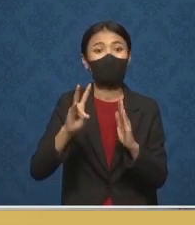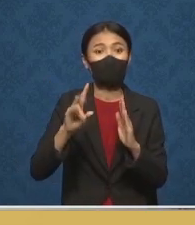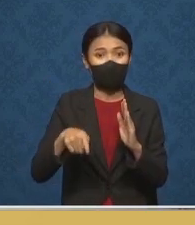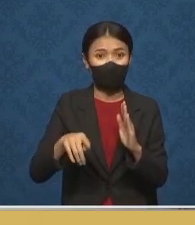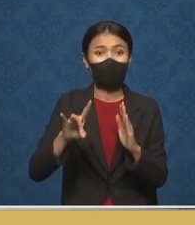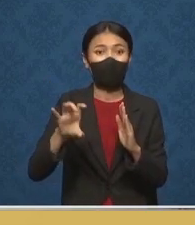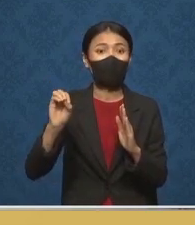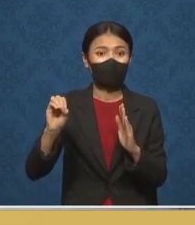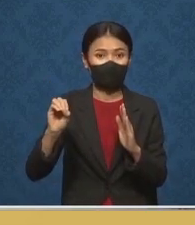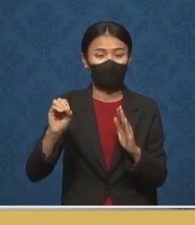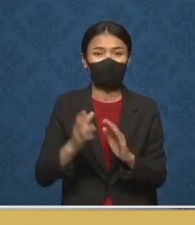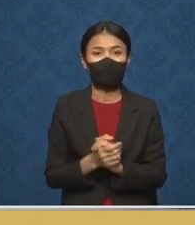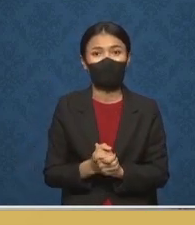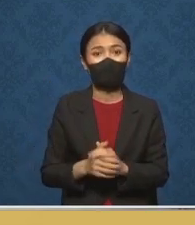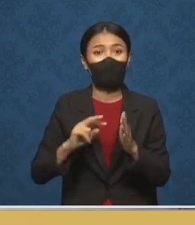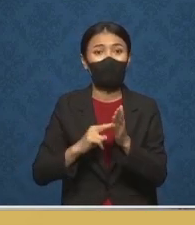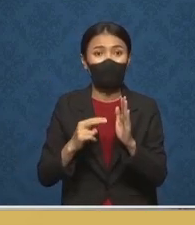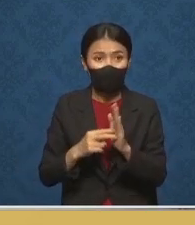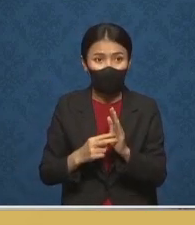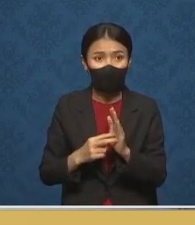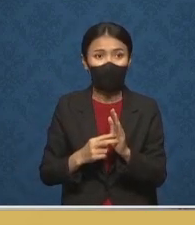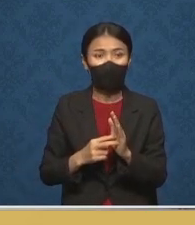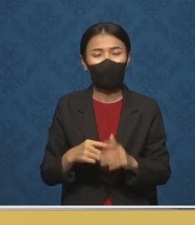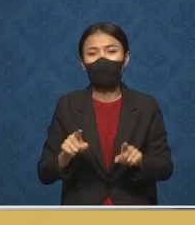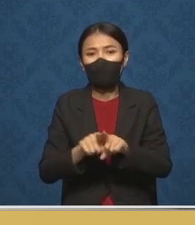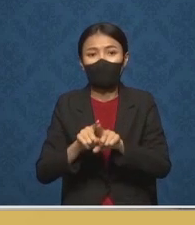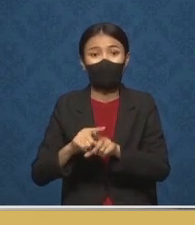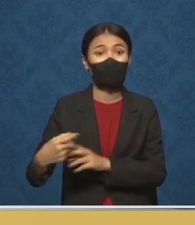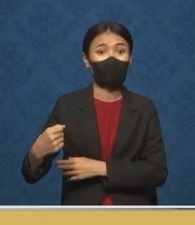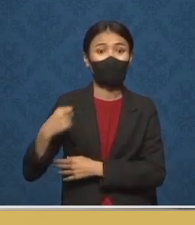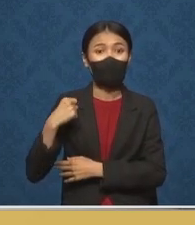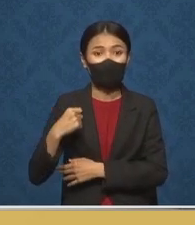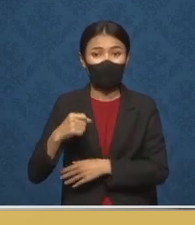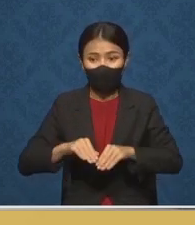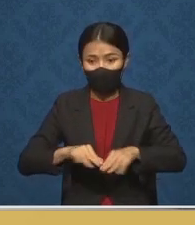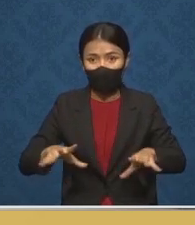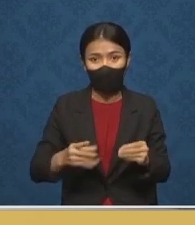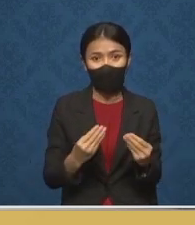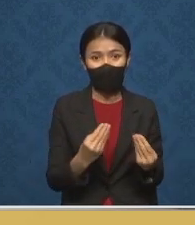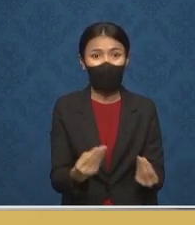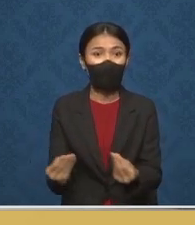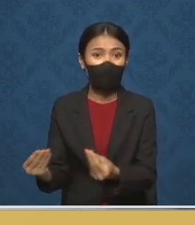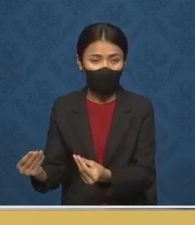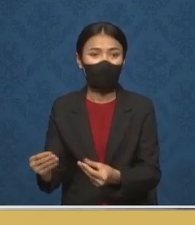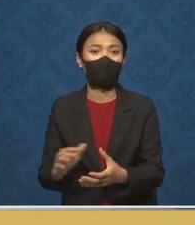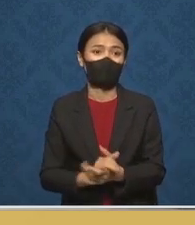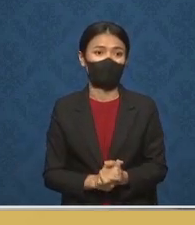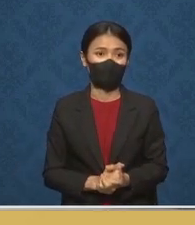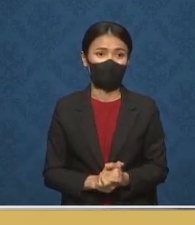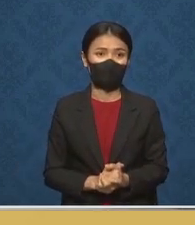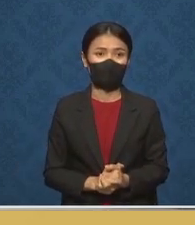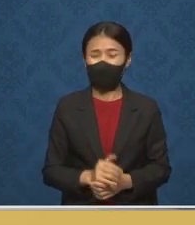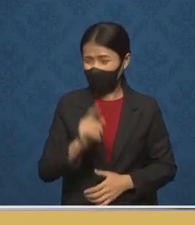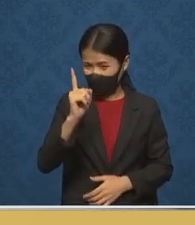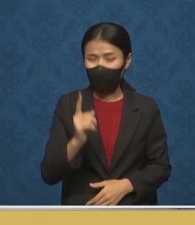ยอันนี้คืออะไรฮะคือการเป็นการขยายอำนาจเพื่อไปแย่งง